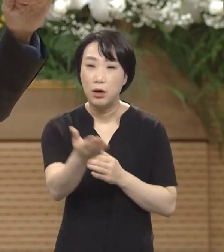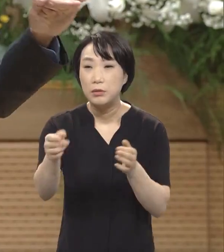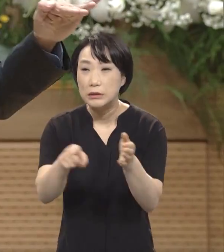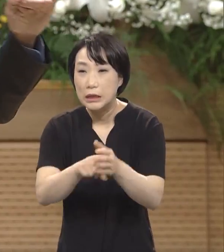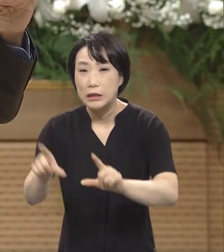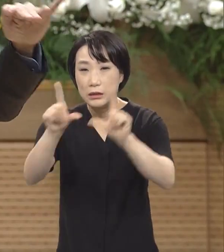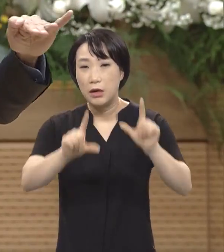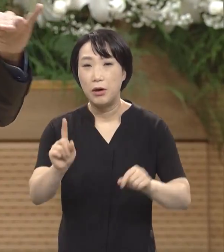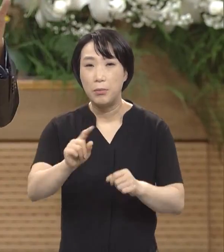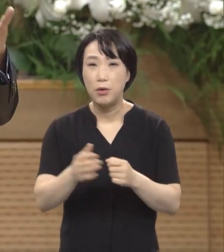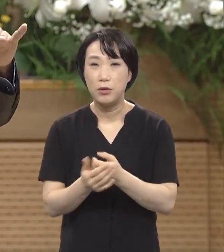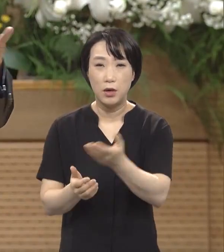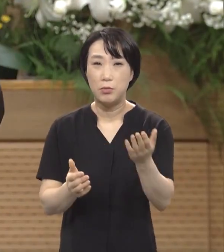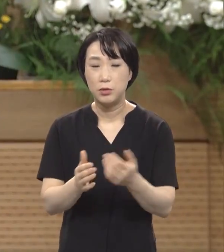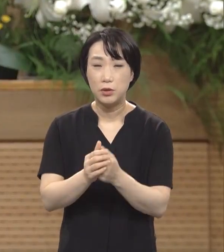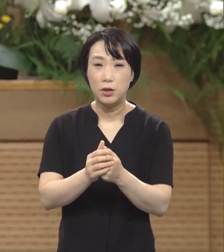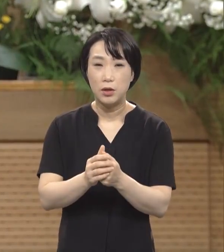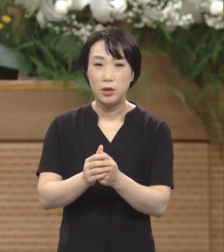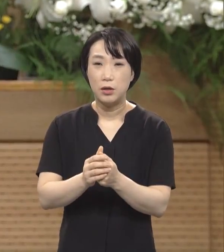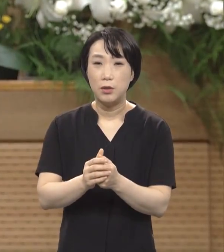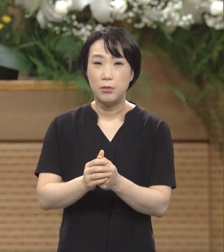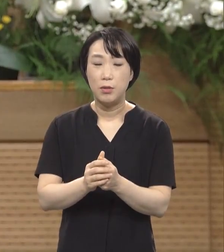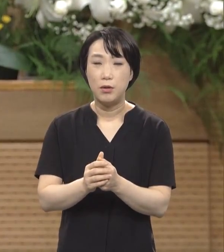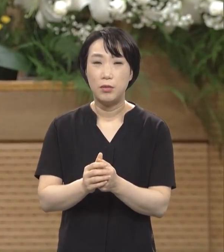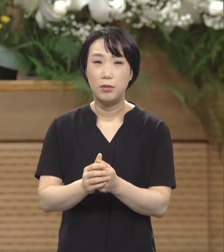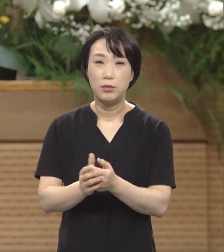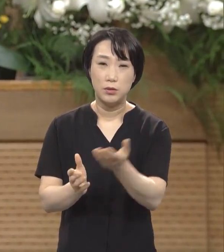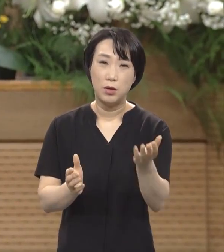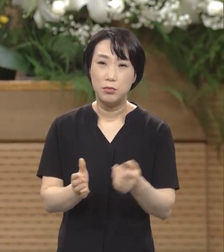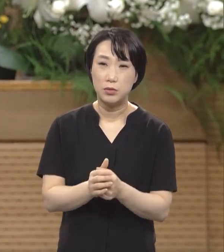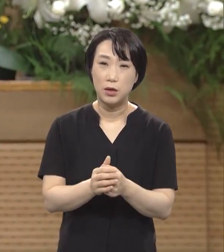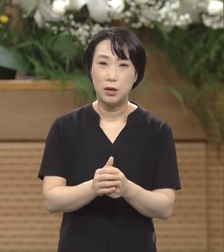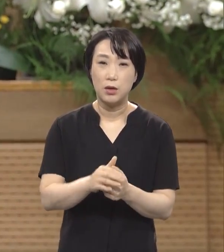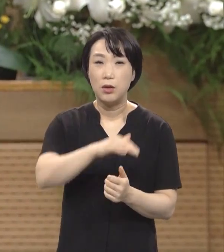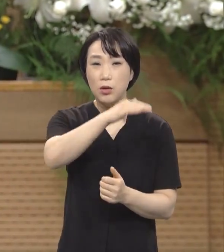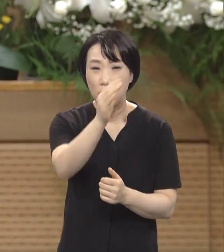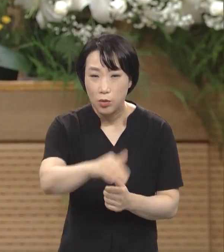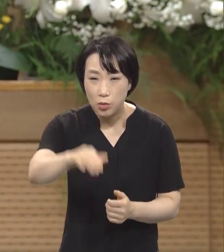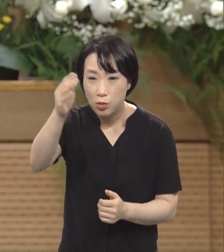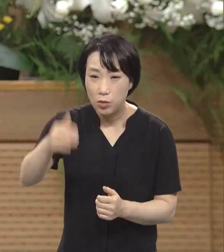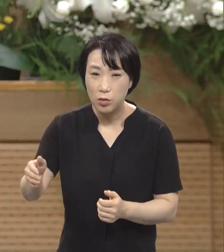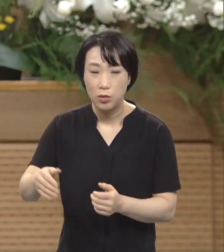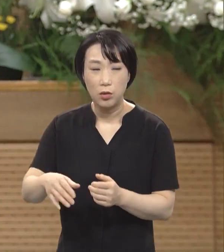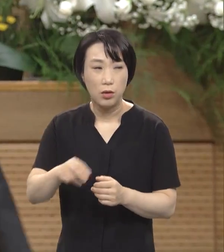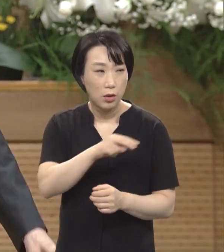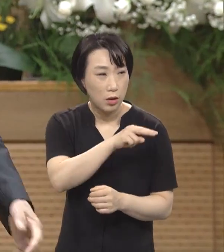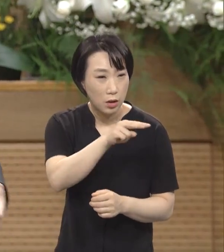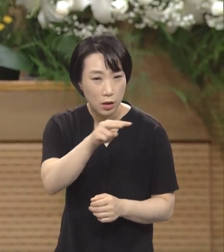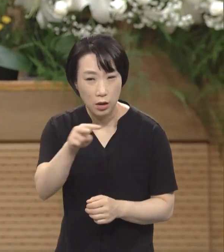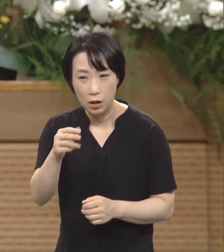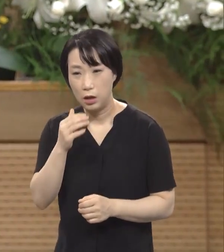신앙생활에 이 외부를 그으면서 굴곡이 있는 사람이라든지 쳐다보면